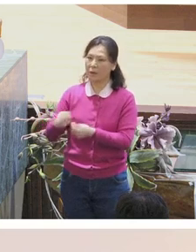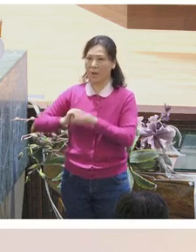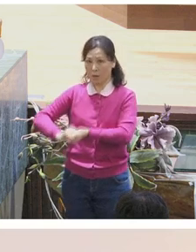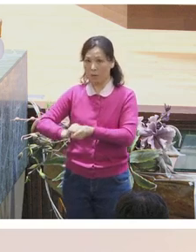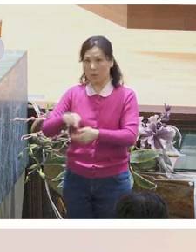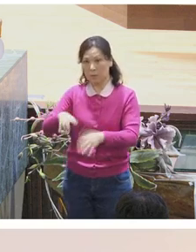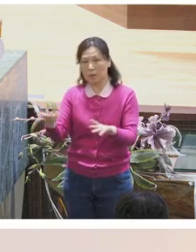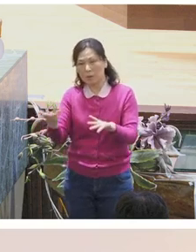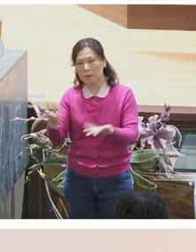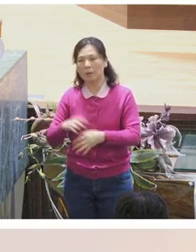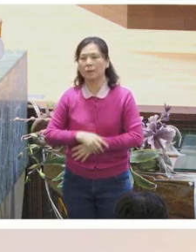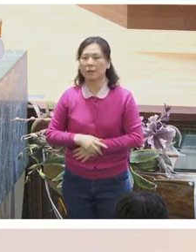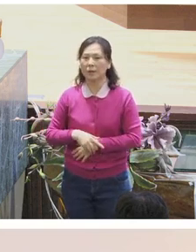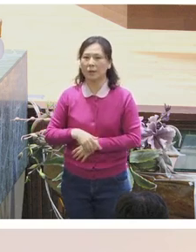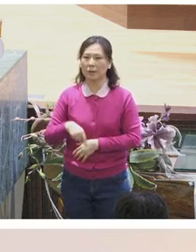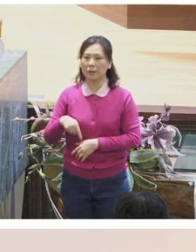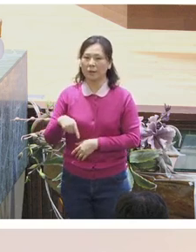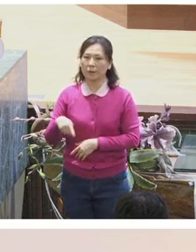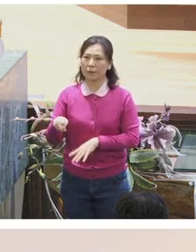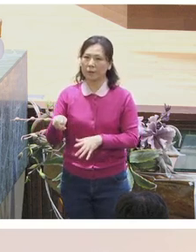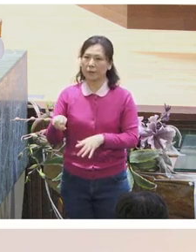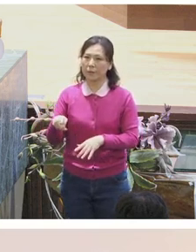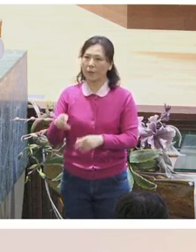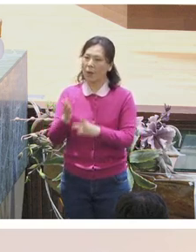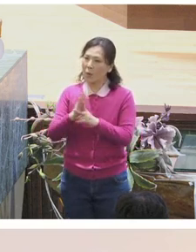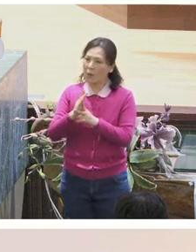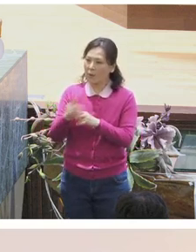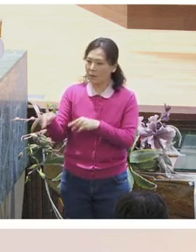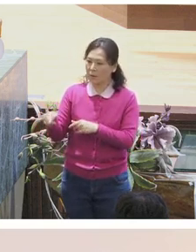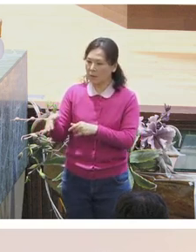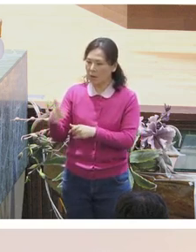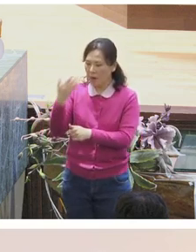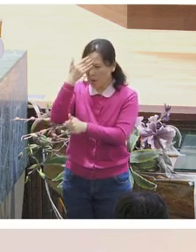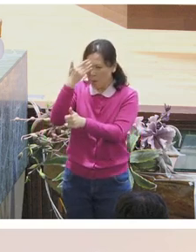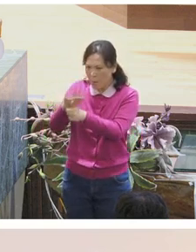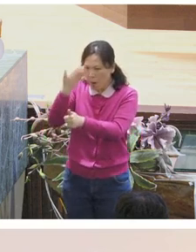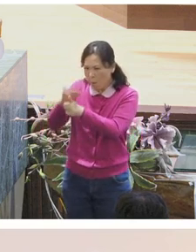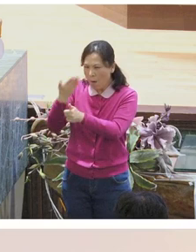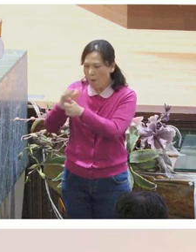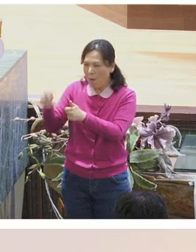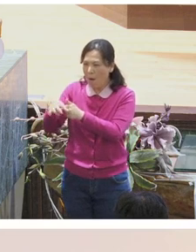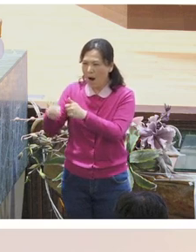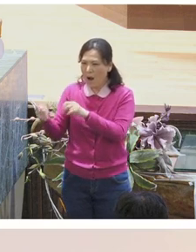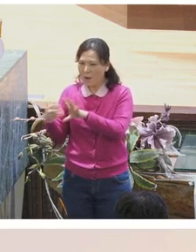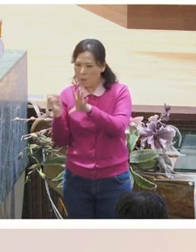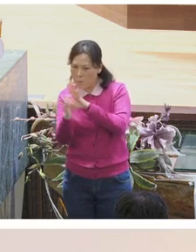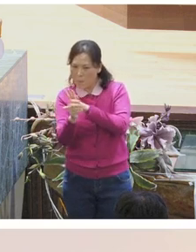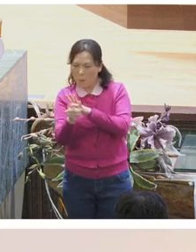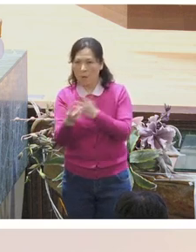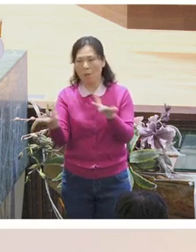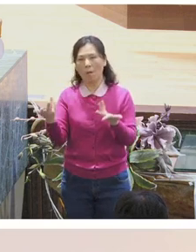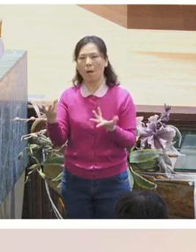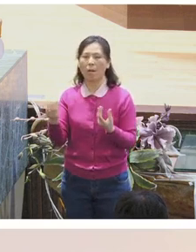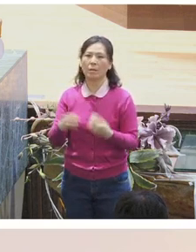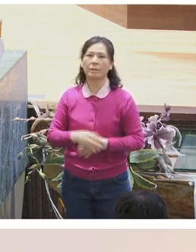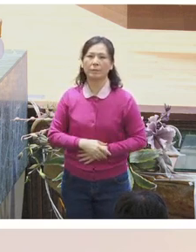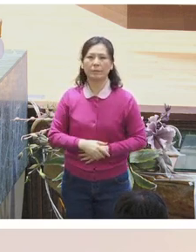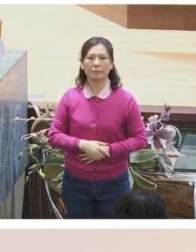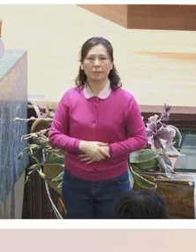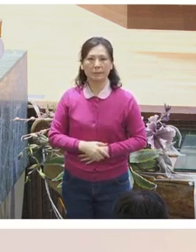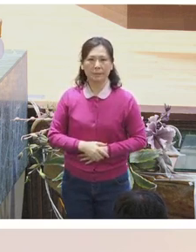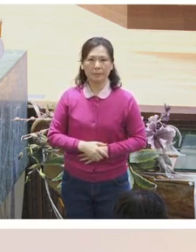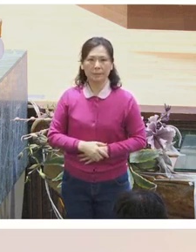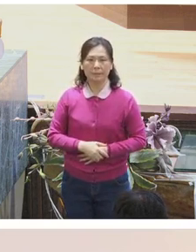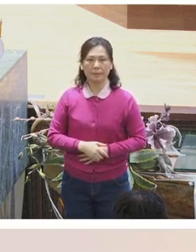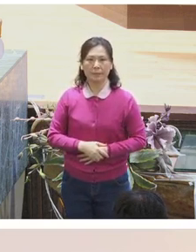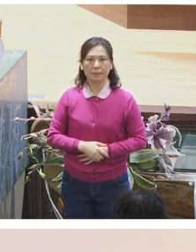好，来搪塞，就是或者是来阻碍其他声音进入这个意见形成跟政策决定的管道，好，那这